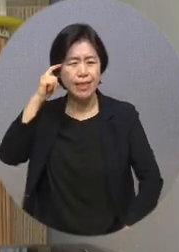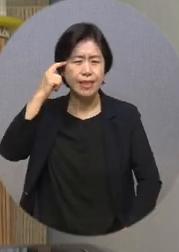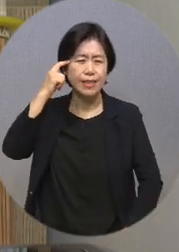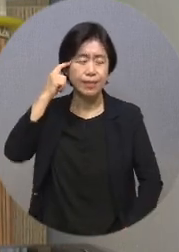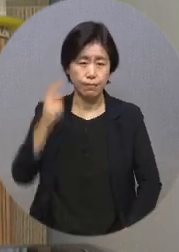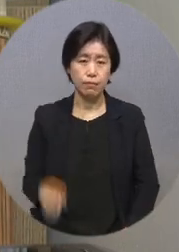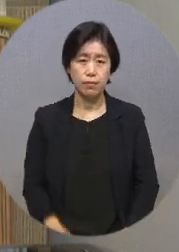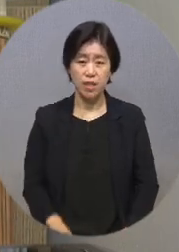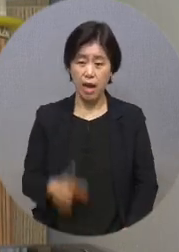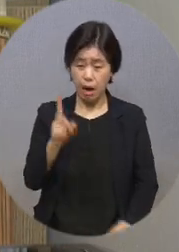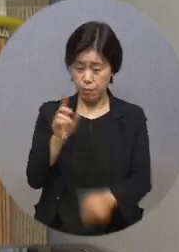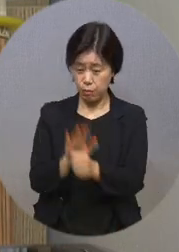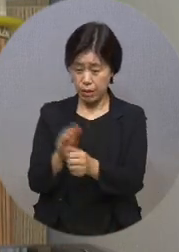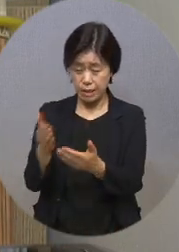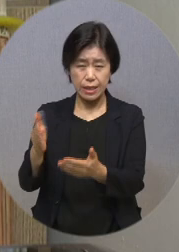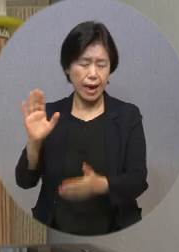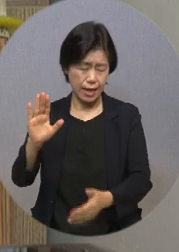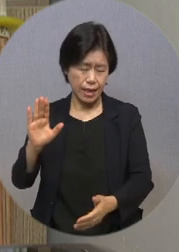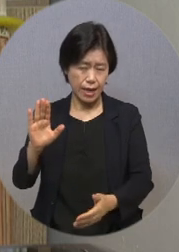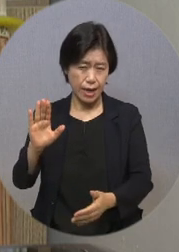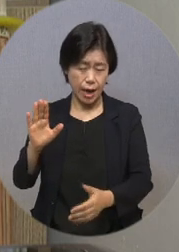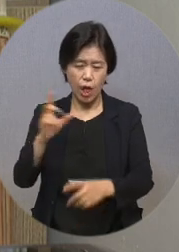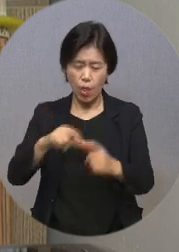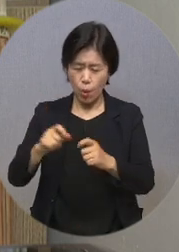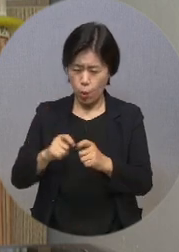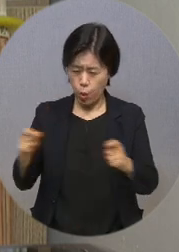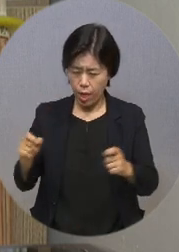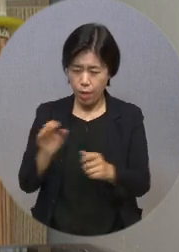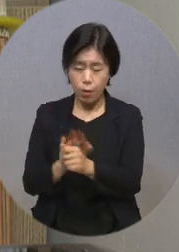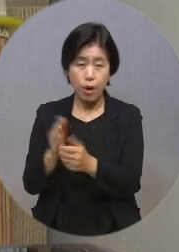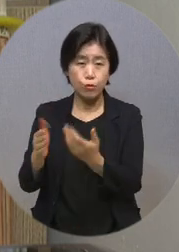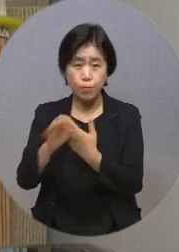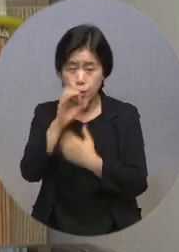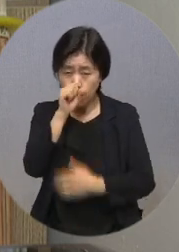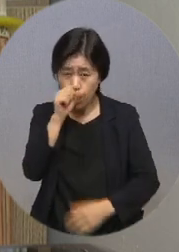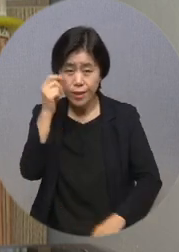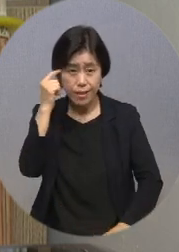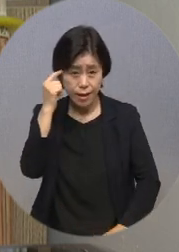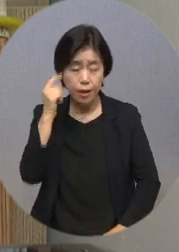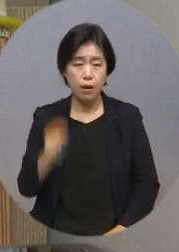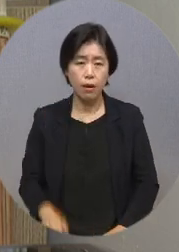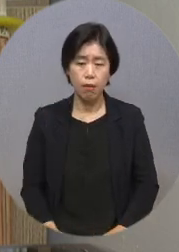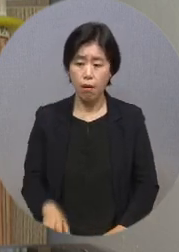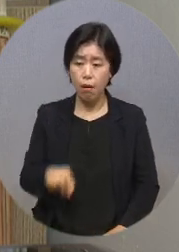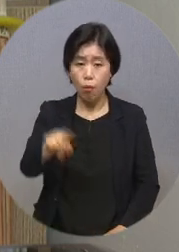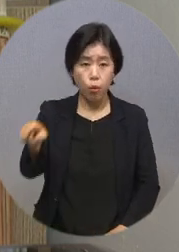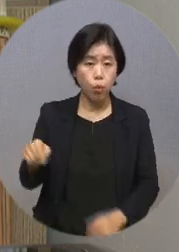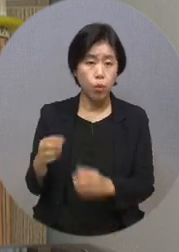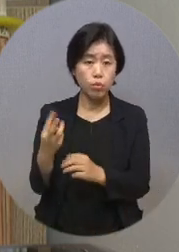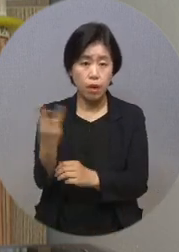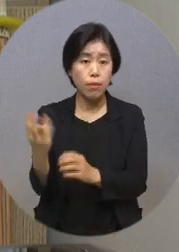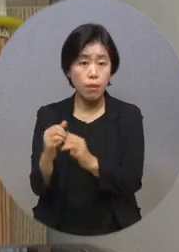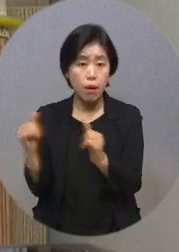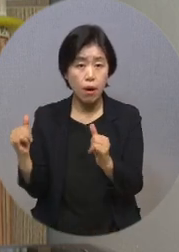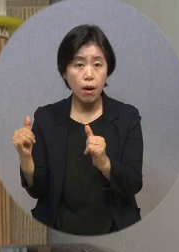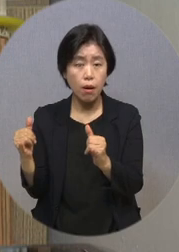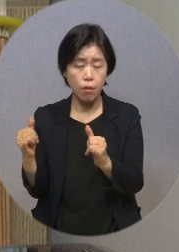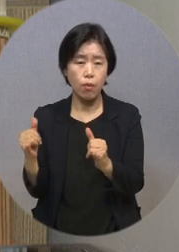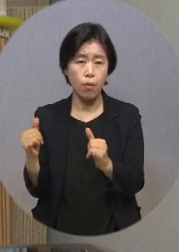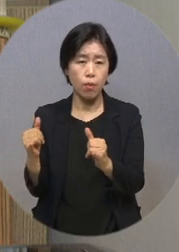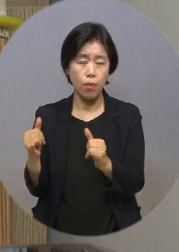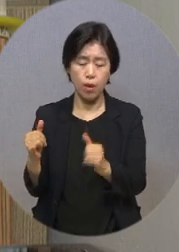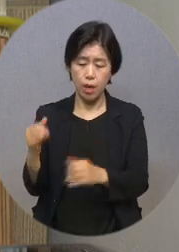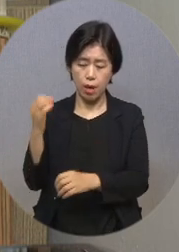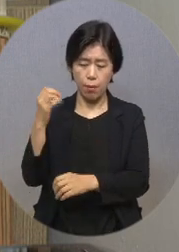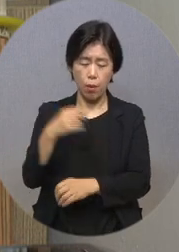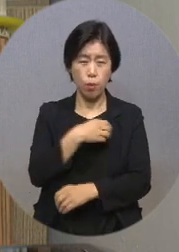있는 지속적인 도움을 드리지만 이분들이 또 기초생활 수급자로 지정이 되어 있지 않더라고요. 아마 또 다른 사정이 있는